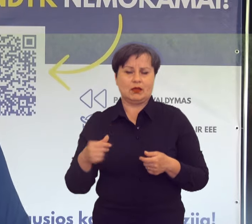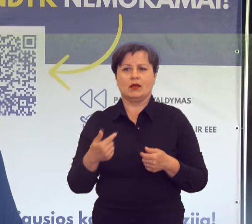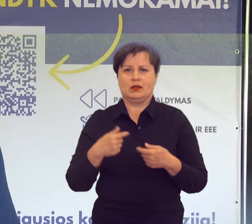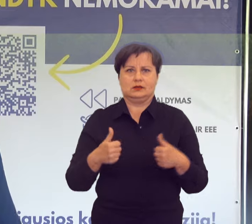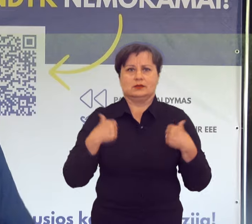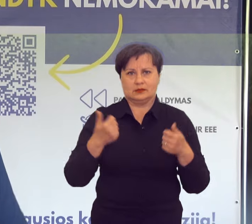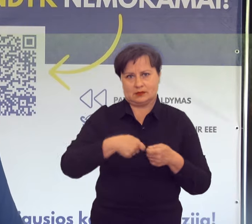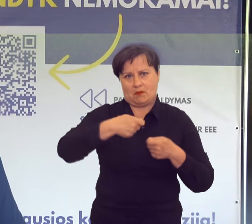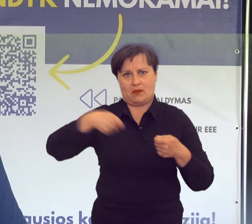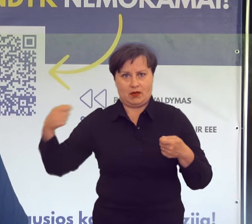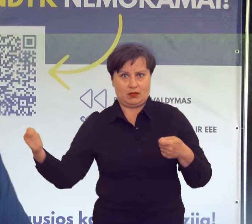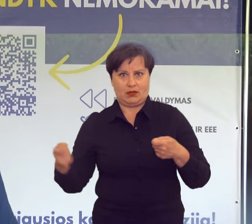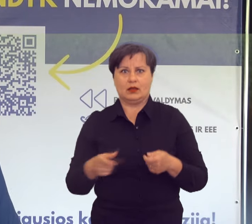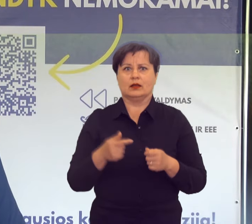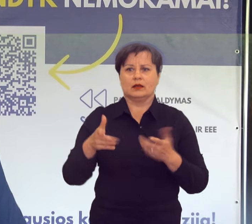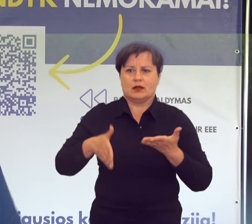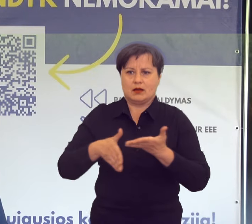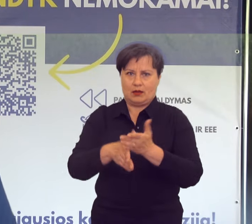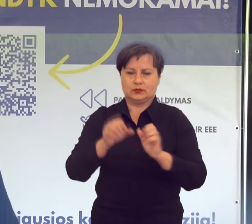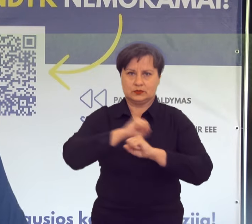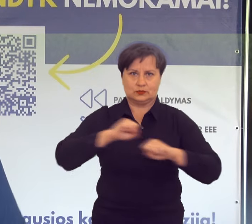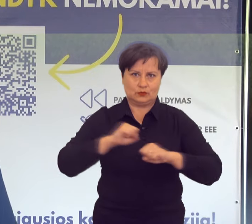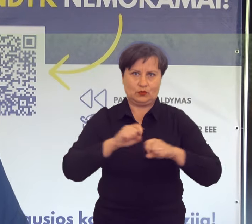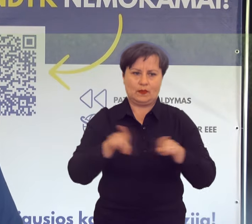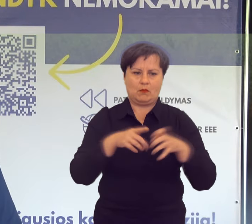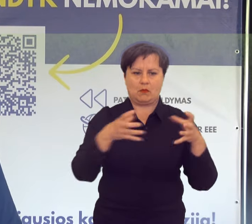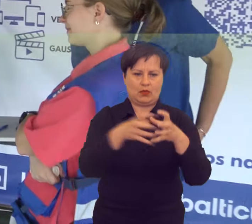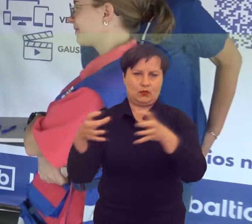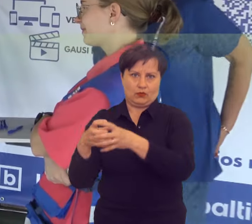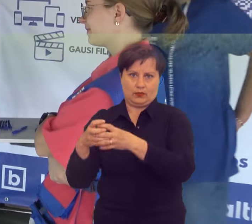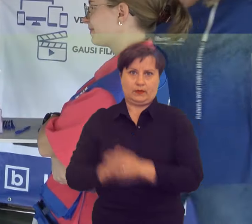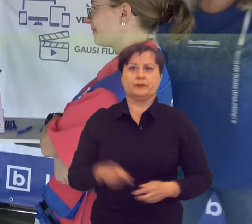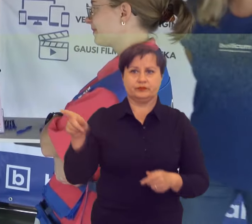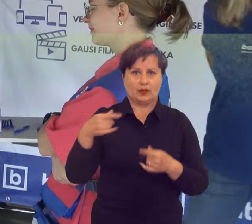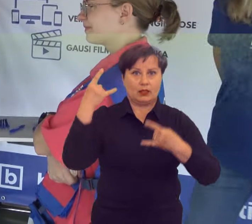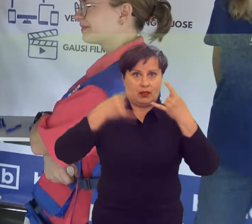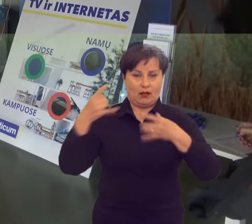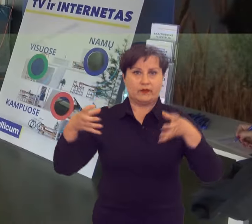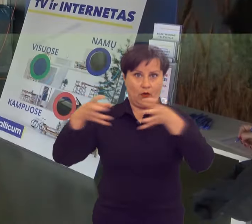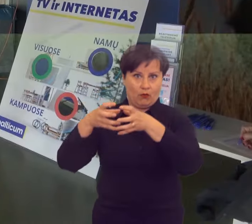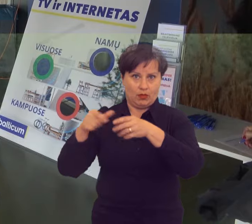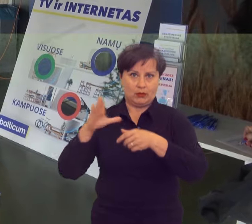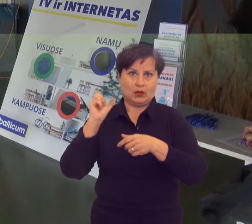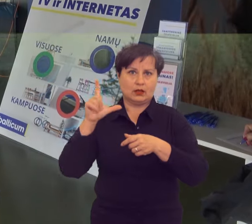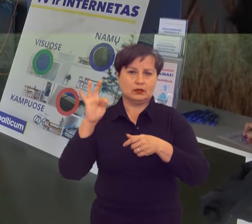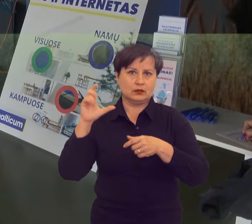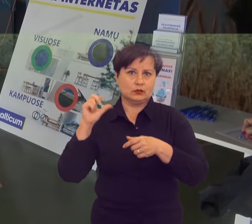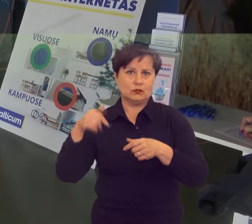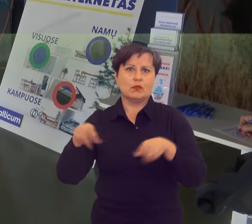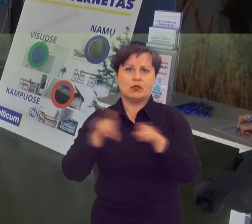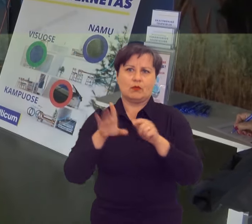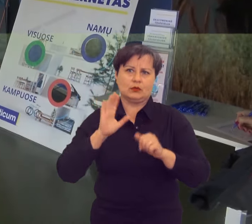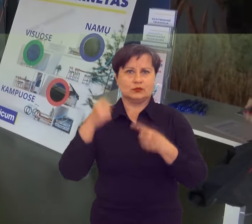žadam ir pratesti ir toliau remti tiek sportą, tiek bendromis ir dar labiau prisidėti prie jų. Baltikum TV komanda lankysis ir kitose